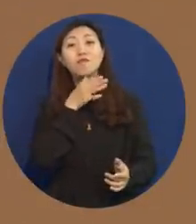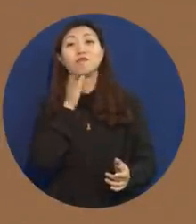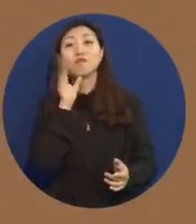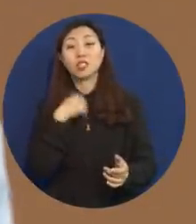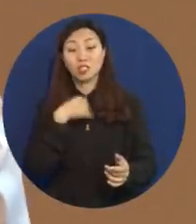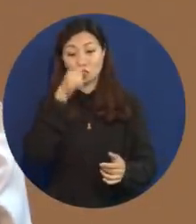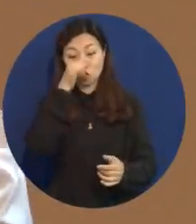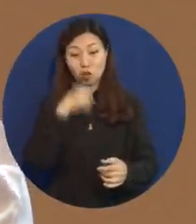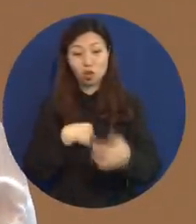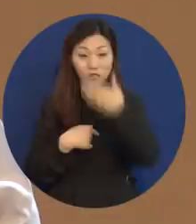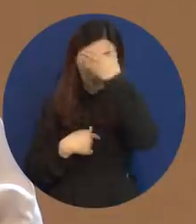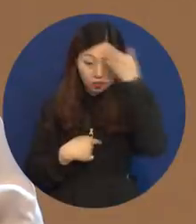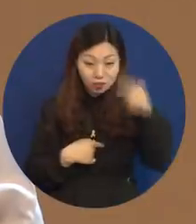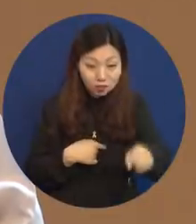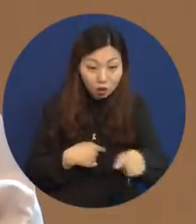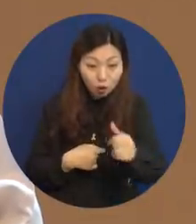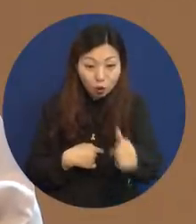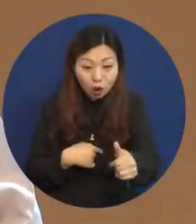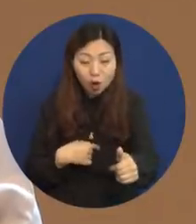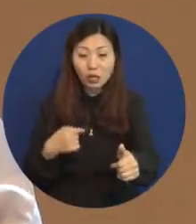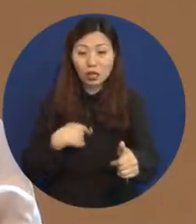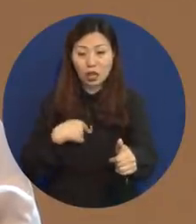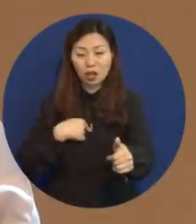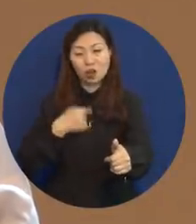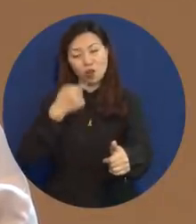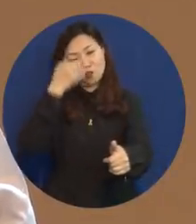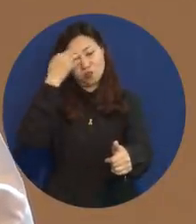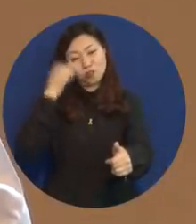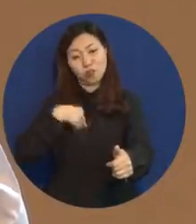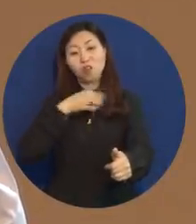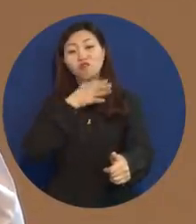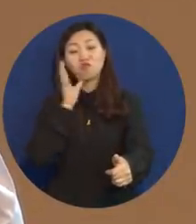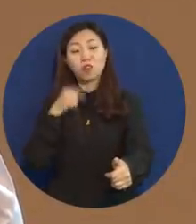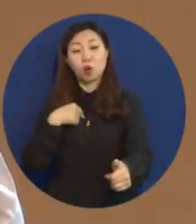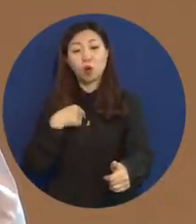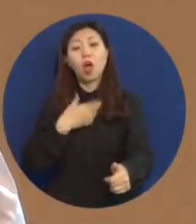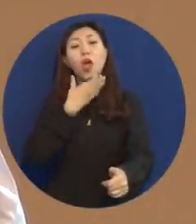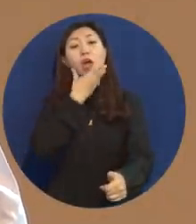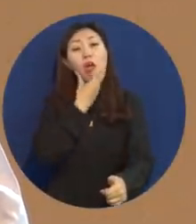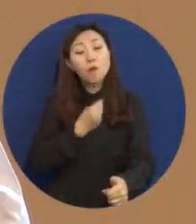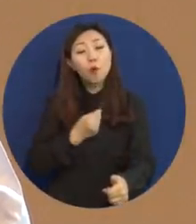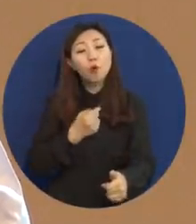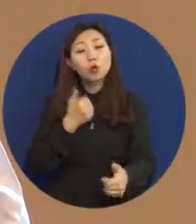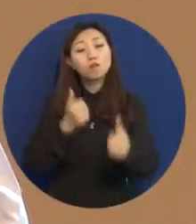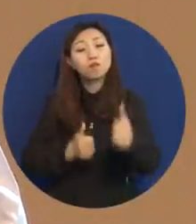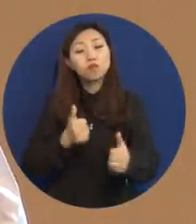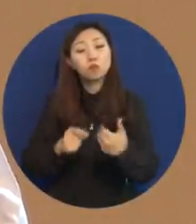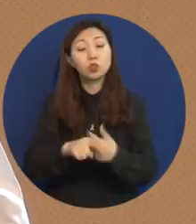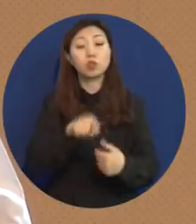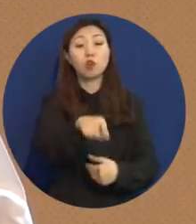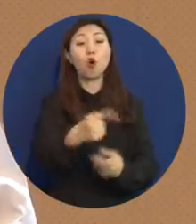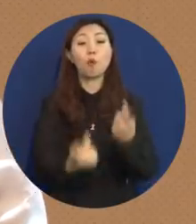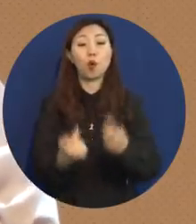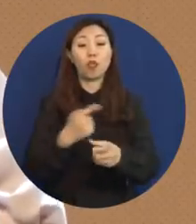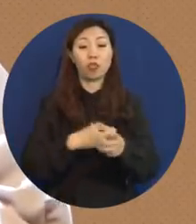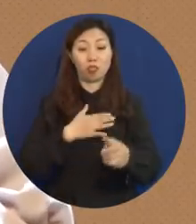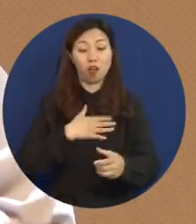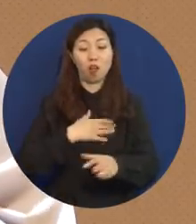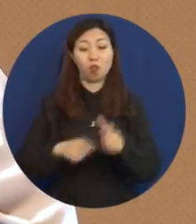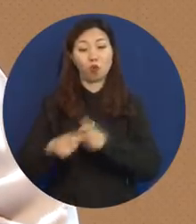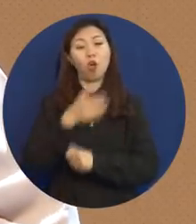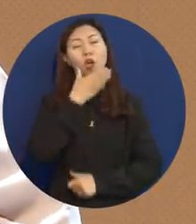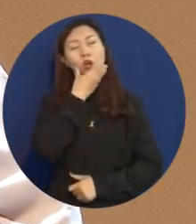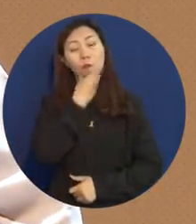청년하고 늙은이 나하고 네가 더 행복하나 내가 더 행복하나 난 네보다 행복할 자신이 있다 이렇게